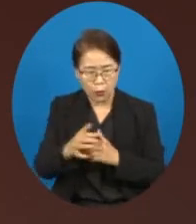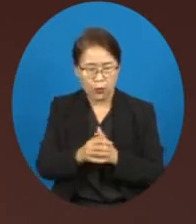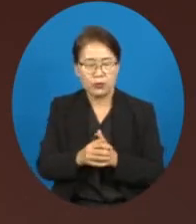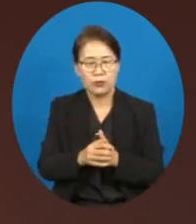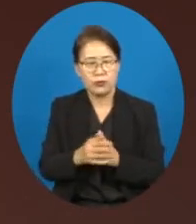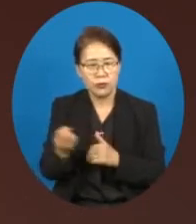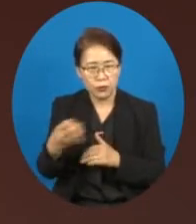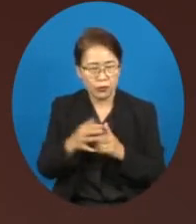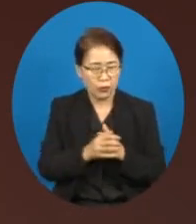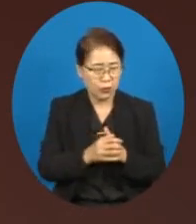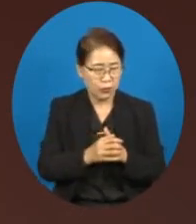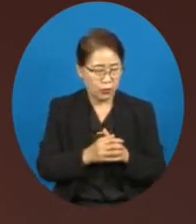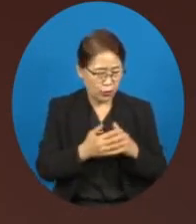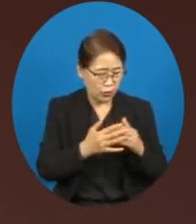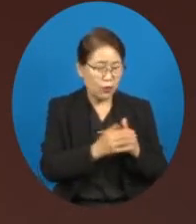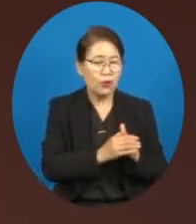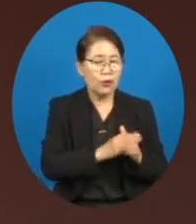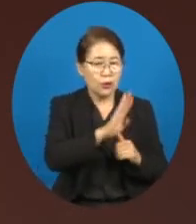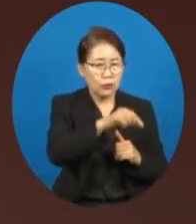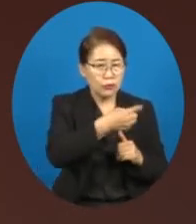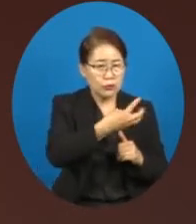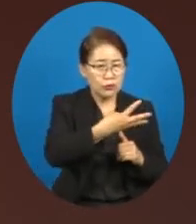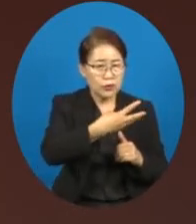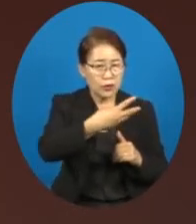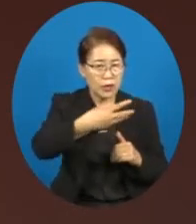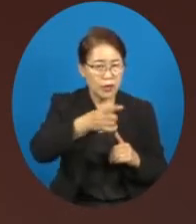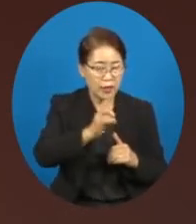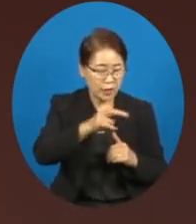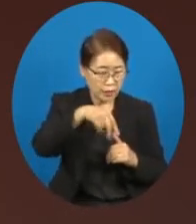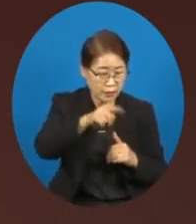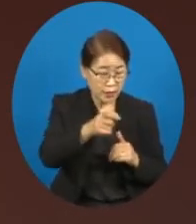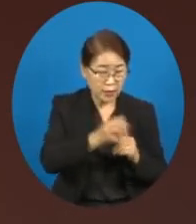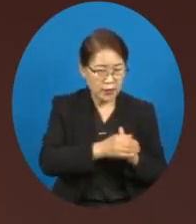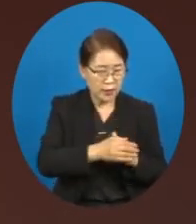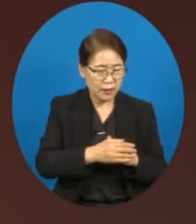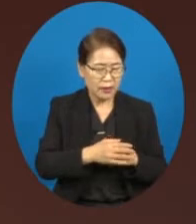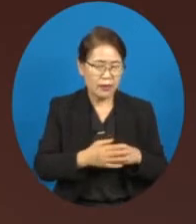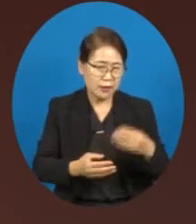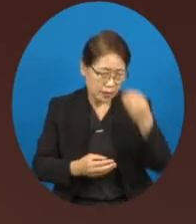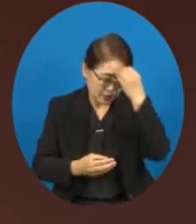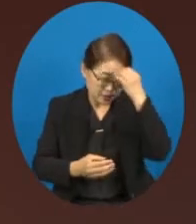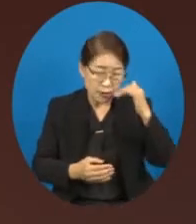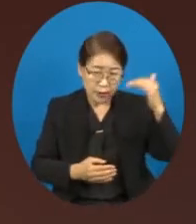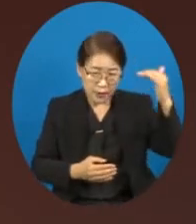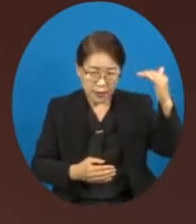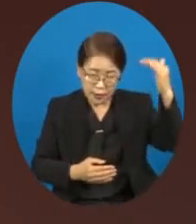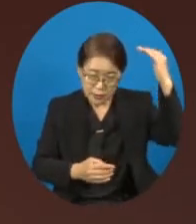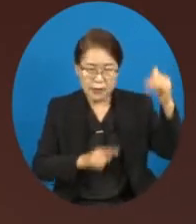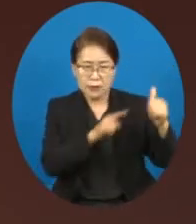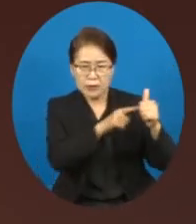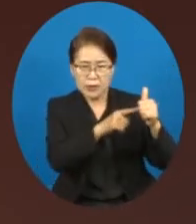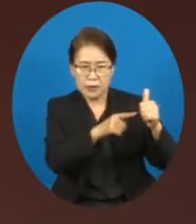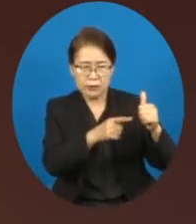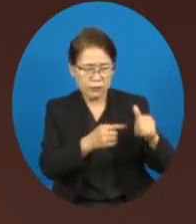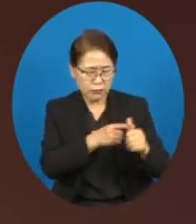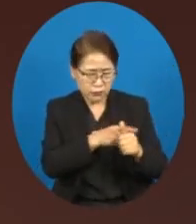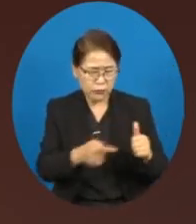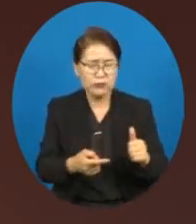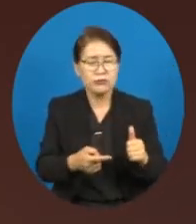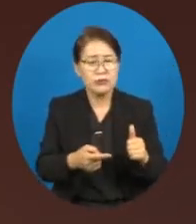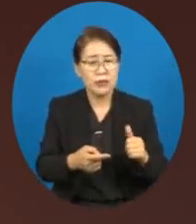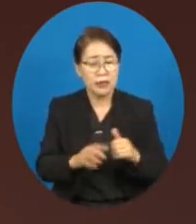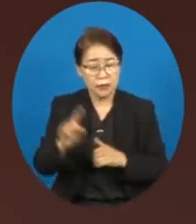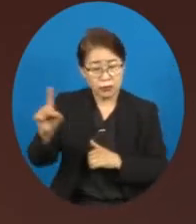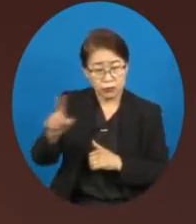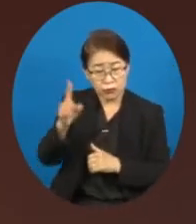장수 골리앗을 무너뜨릴 때도 어린 목동 다윗을 도구로 사용하셨습니다.